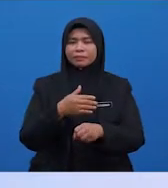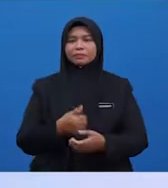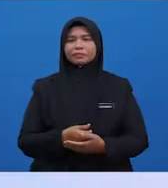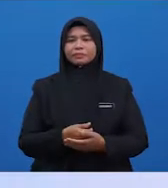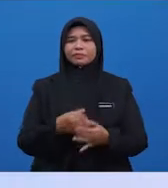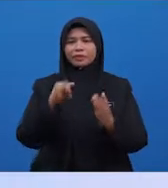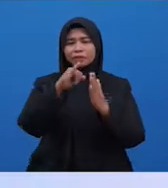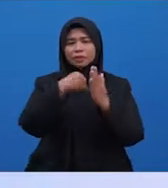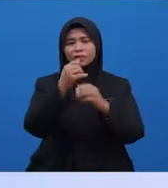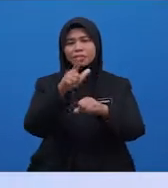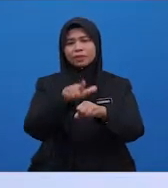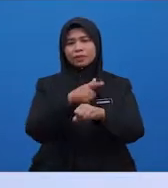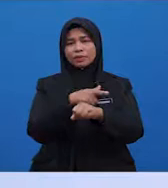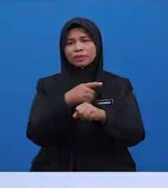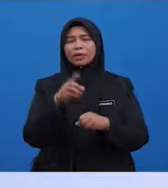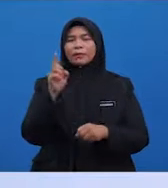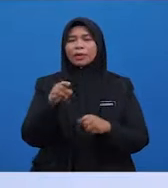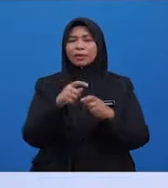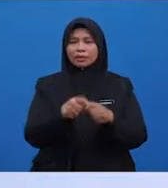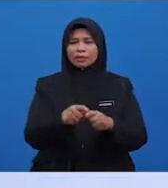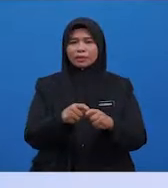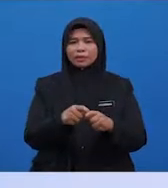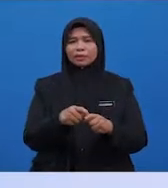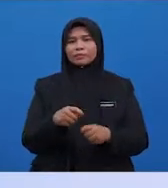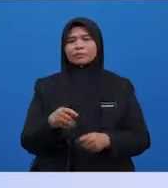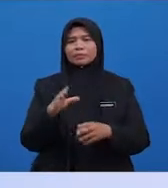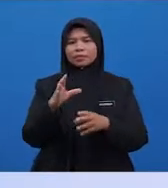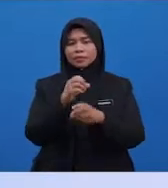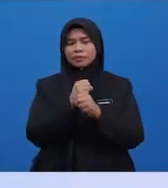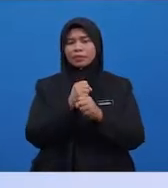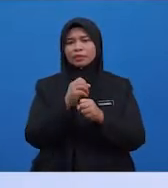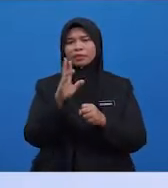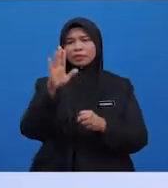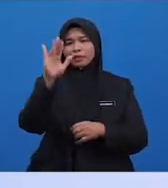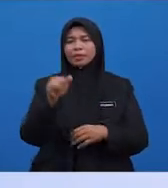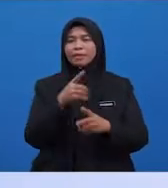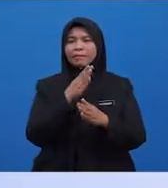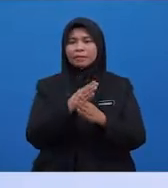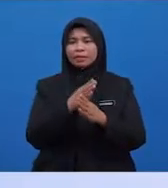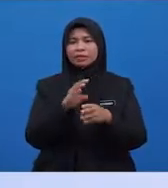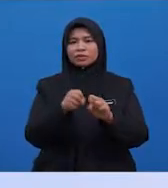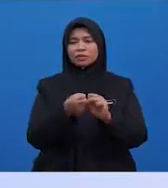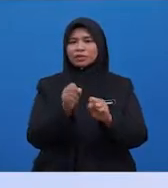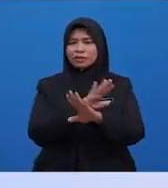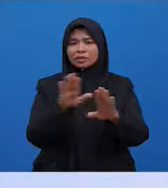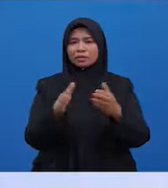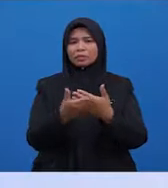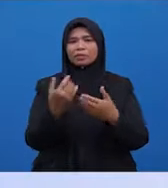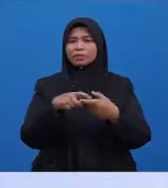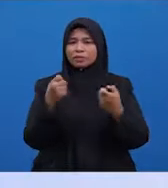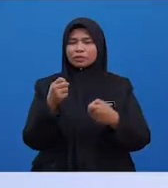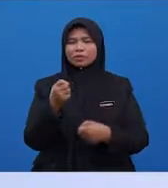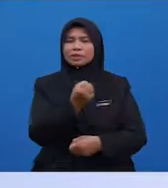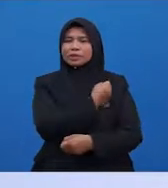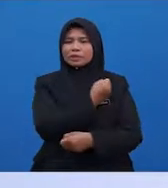Jurulatih perlu menetapkan standard pencapaian yang realistik supaya tidak mudah berputus asa apabila